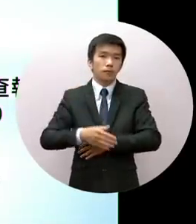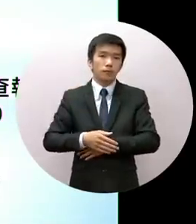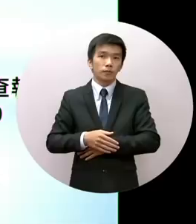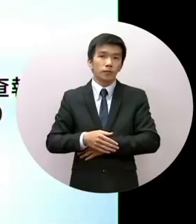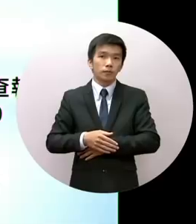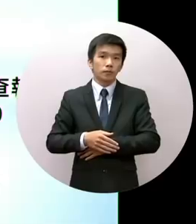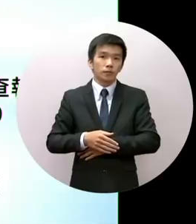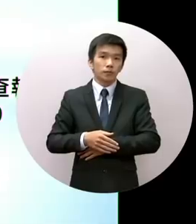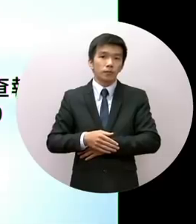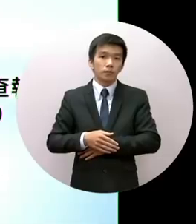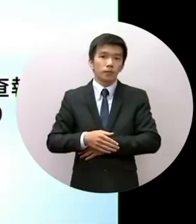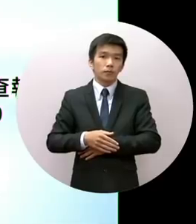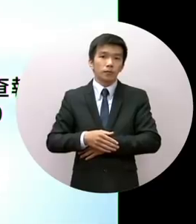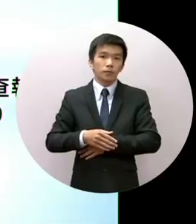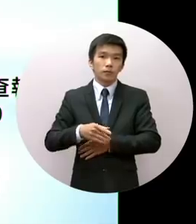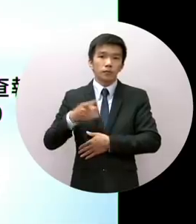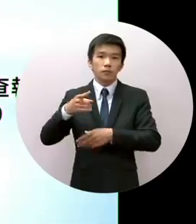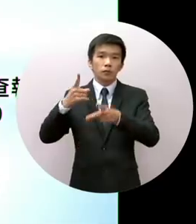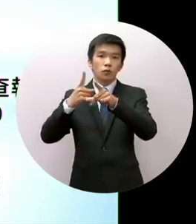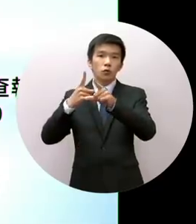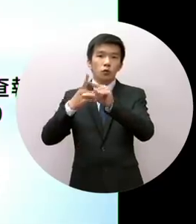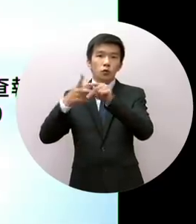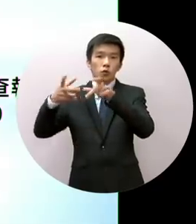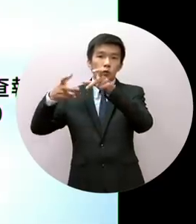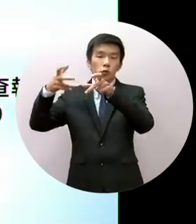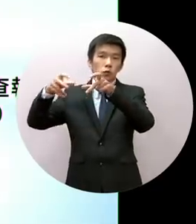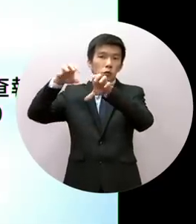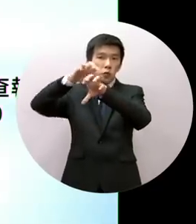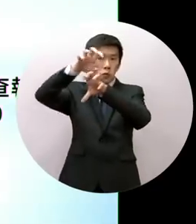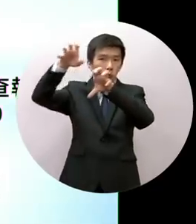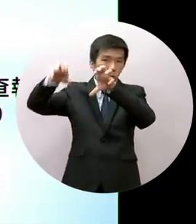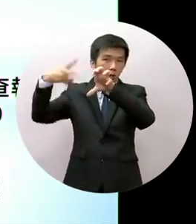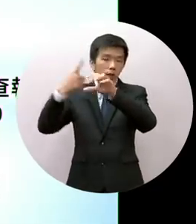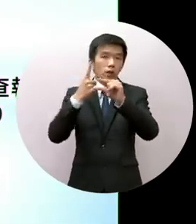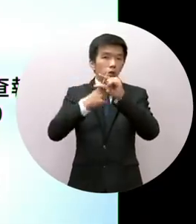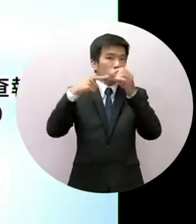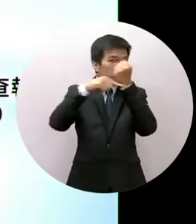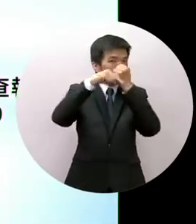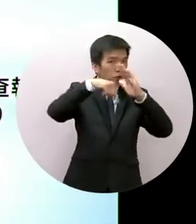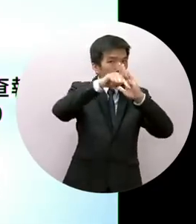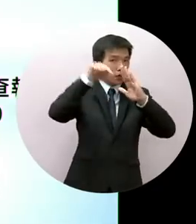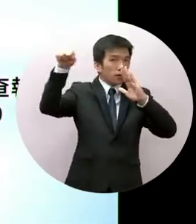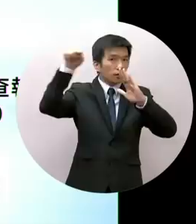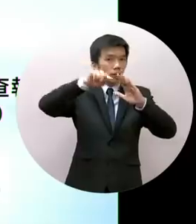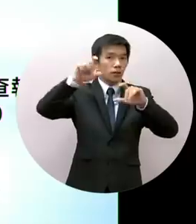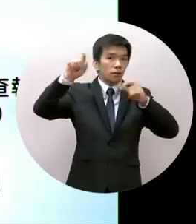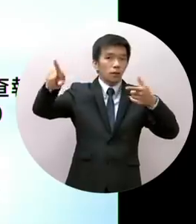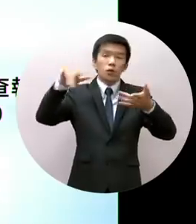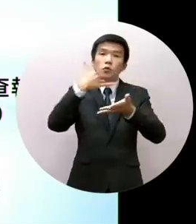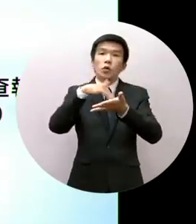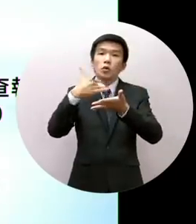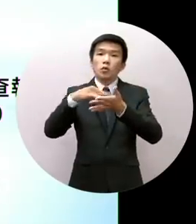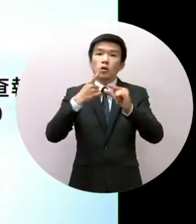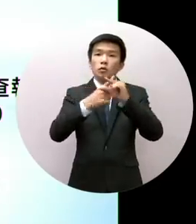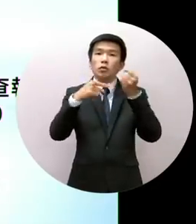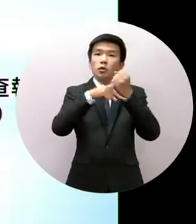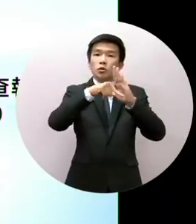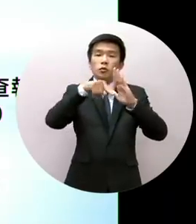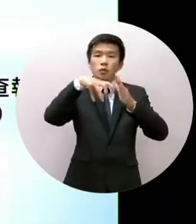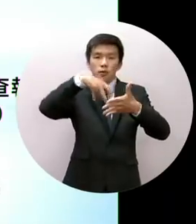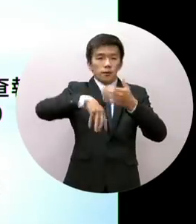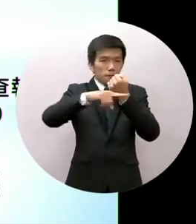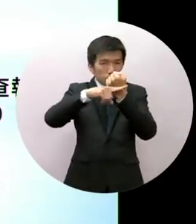油施工方案的那一圈，经过中研院调查的结果，里面有一级的保育类的珊瑚群。